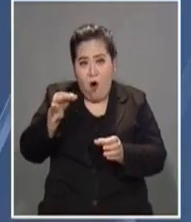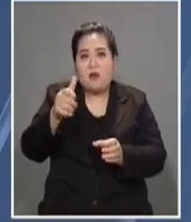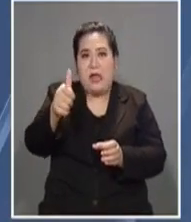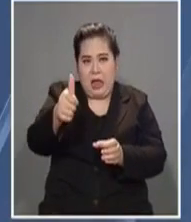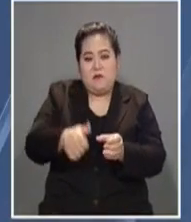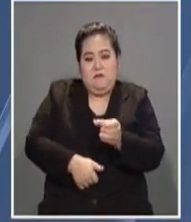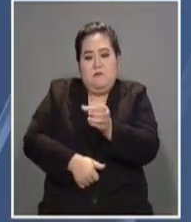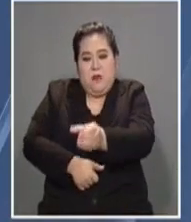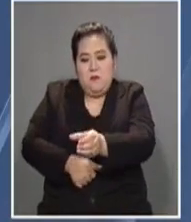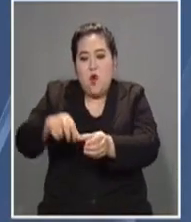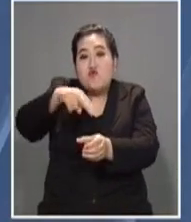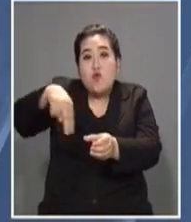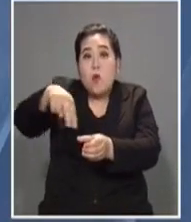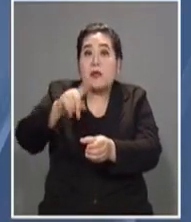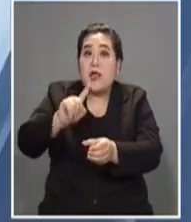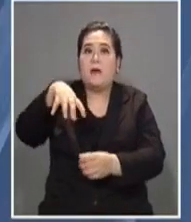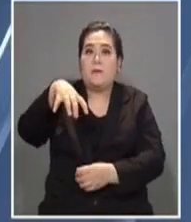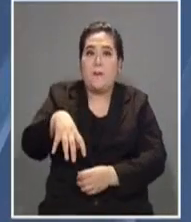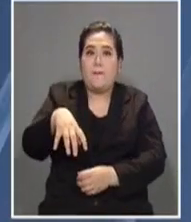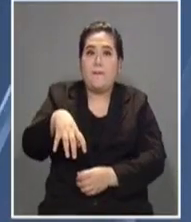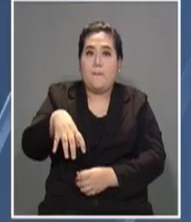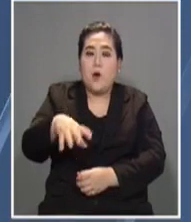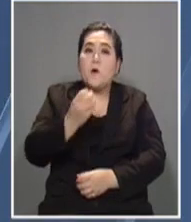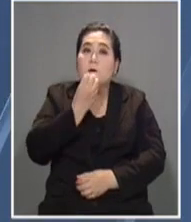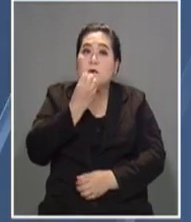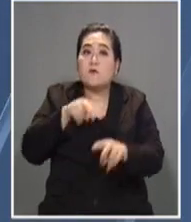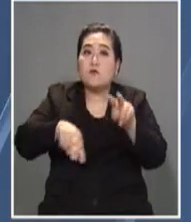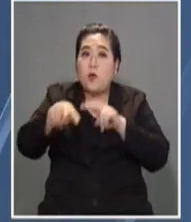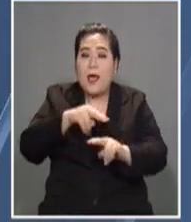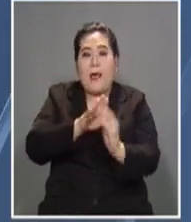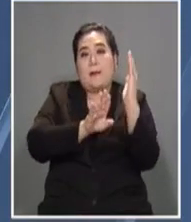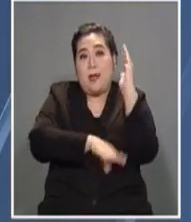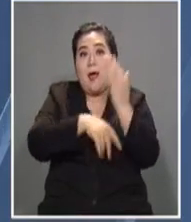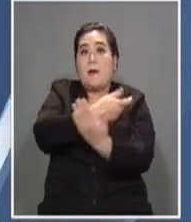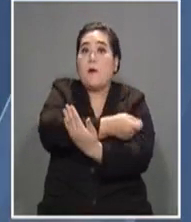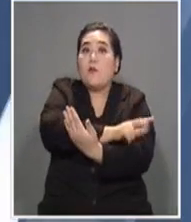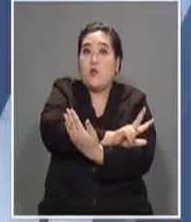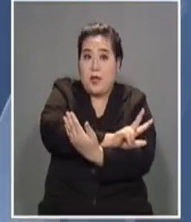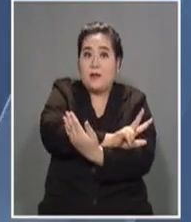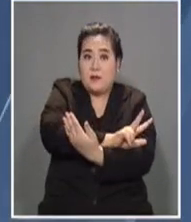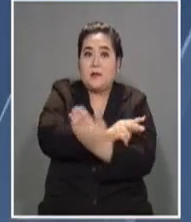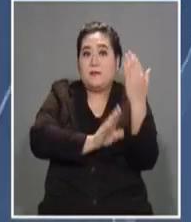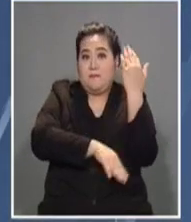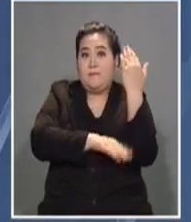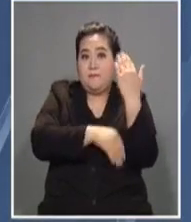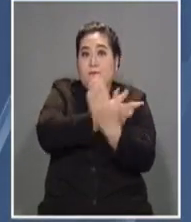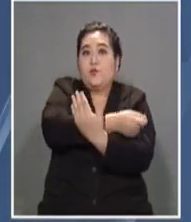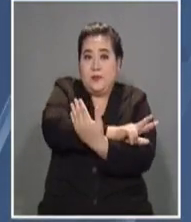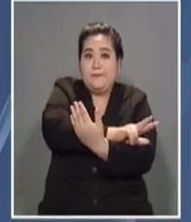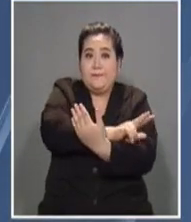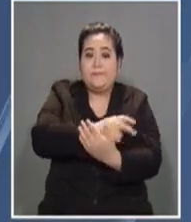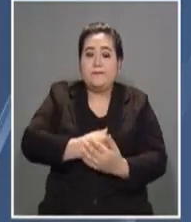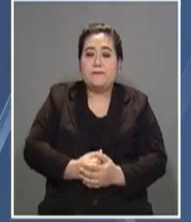นะคะที่สำนักงานคุ้มครองผู้บริโภคของจังหวัดเหตุการณ์ที่เกิดขึ้นที่ภูเก็ตนะก็แนะนำว่าให้ไปที่ภูเก็ตเลย แต่ว่า